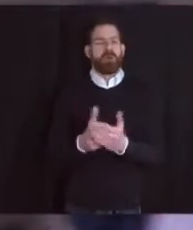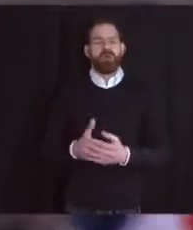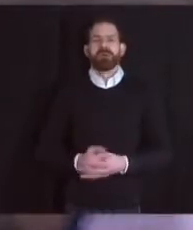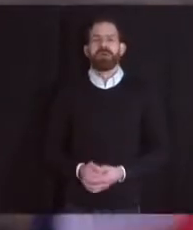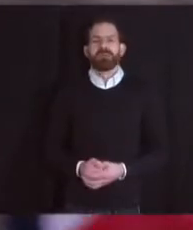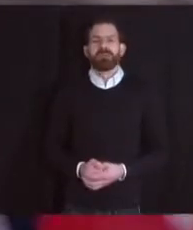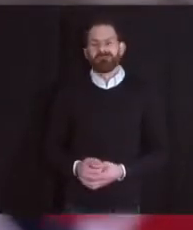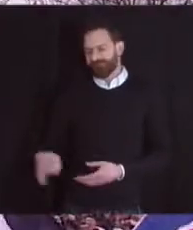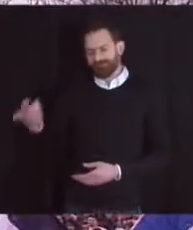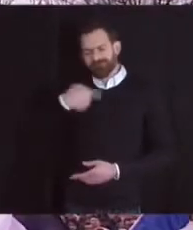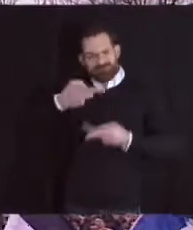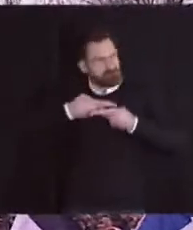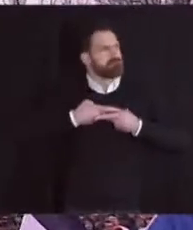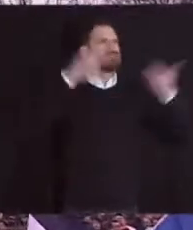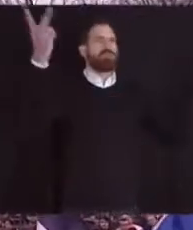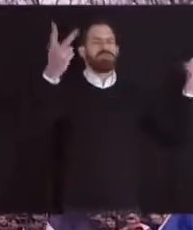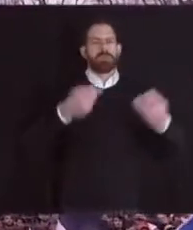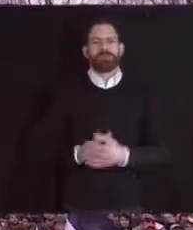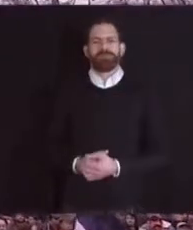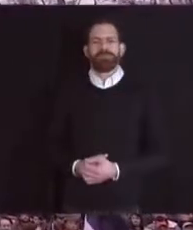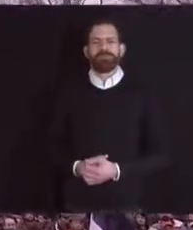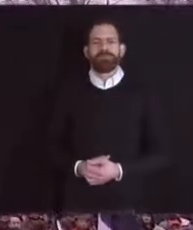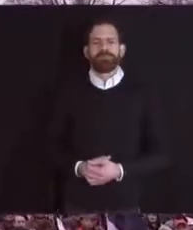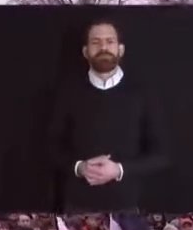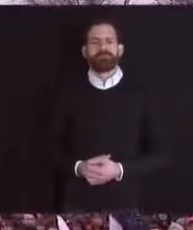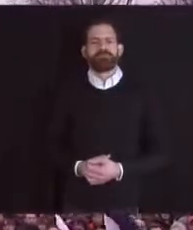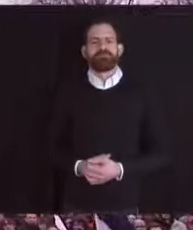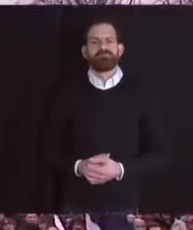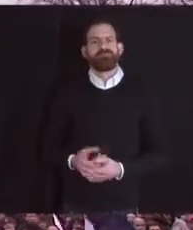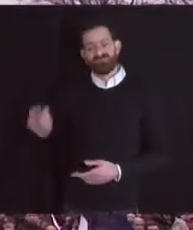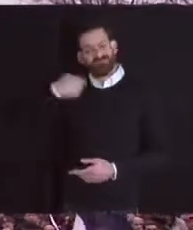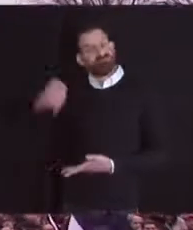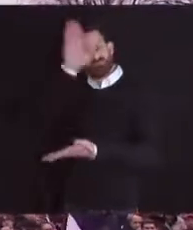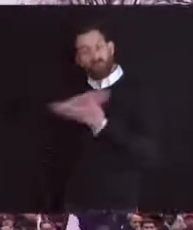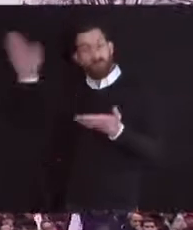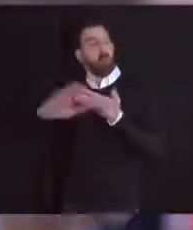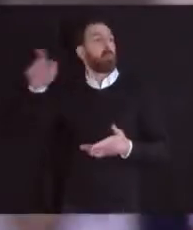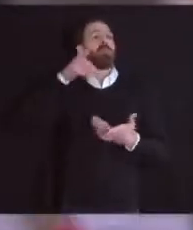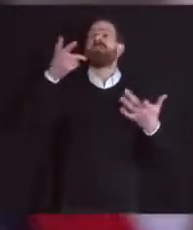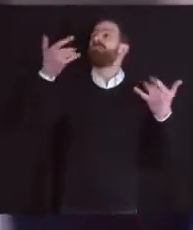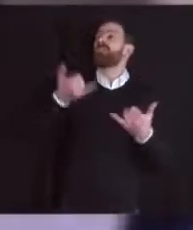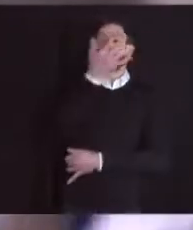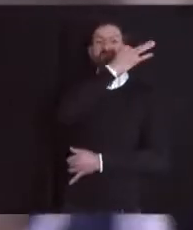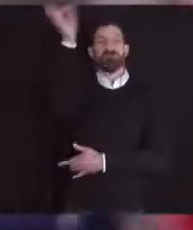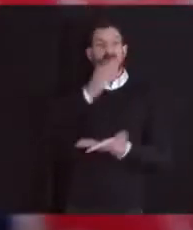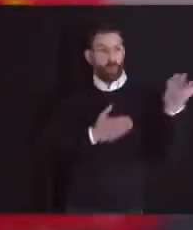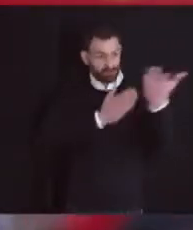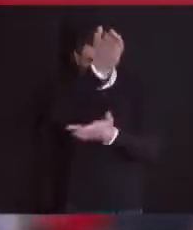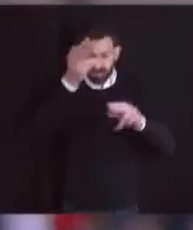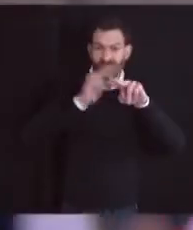nous le proclamons. Sans nous, rien n'a de sens en France.